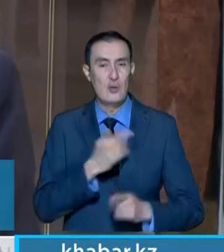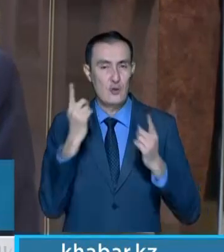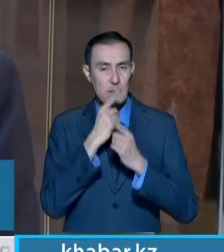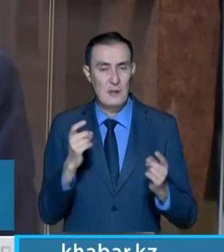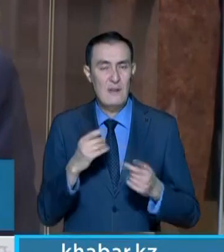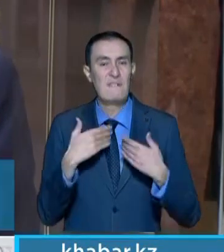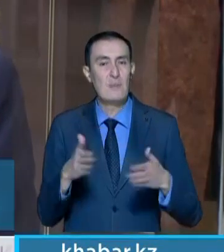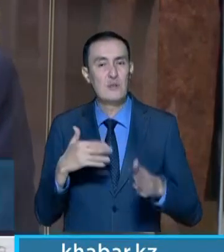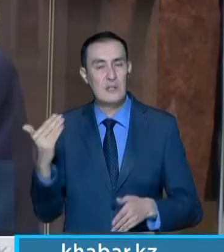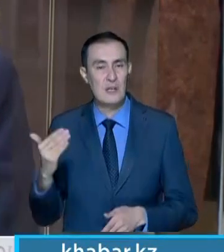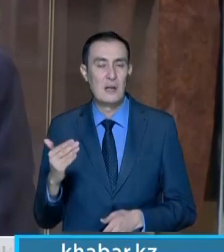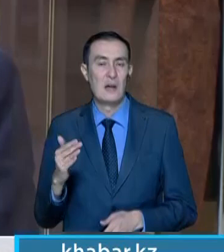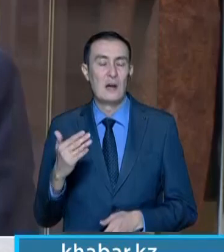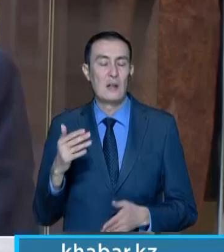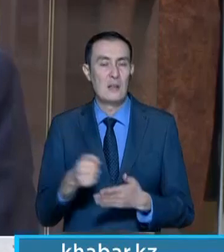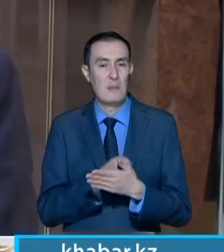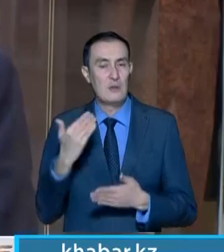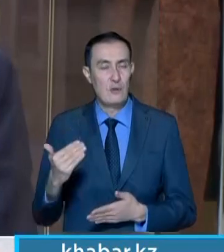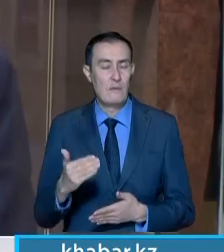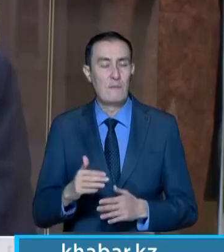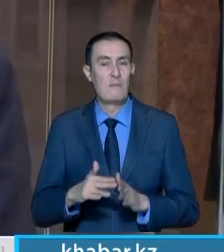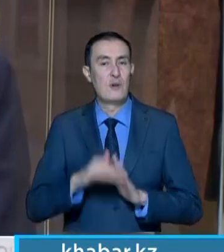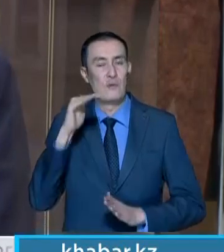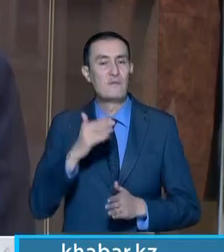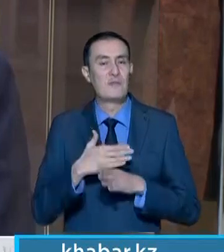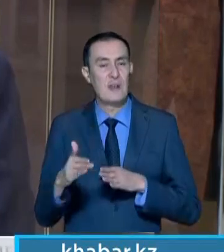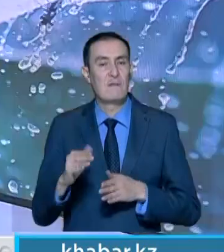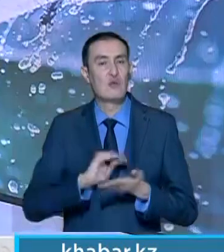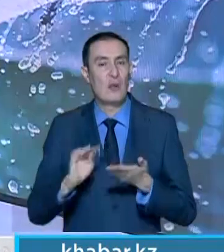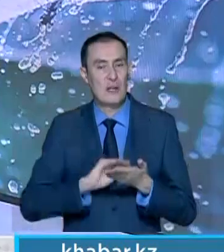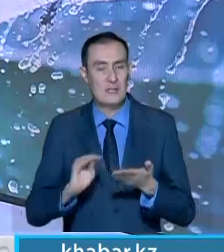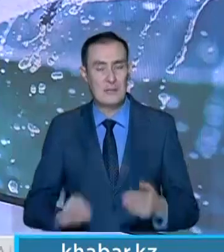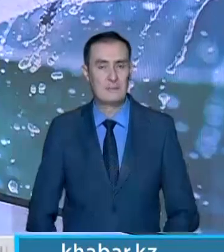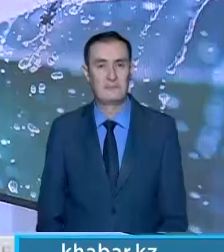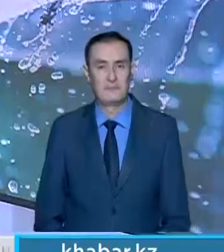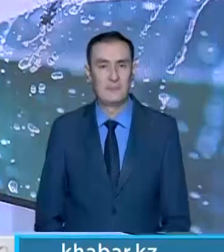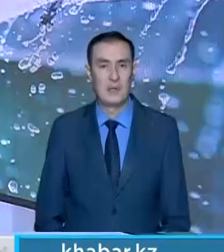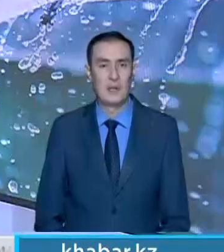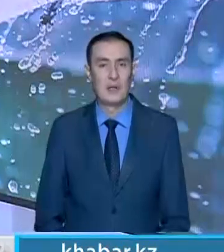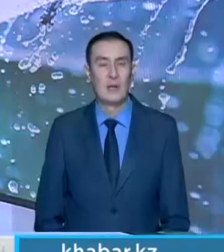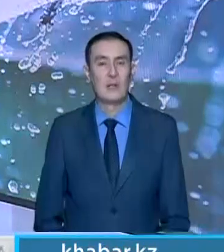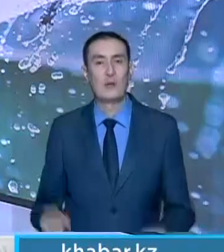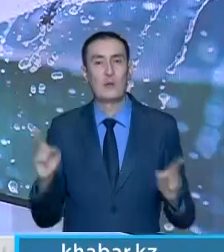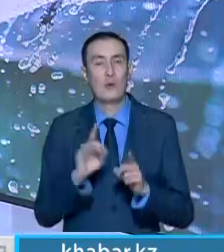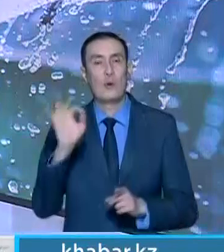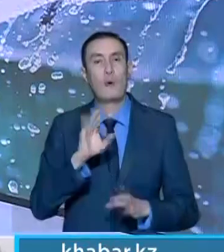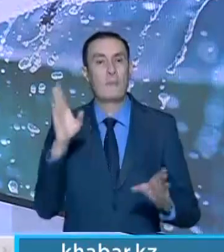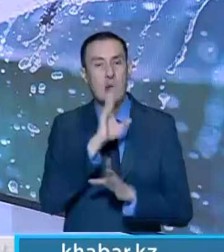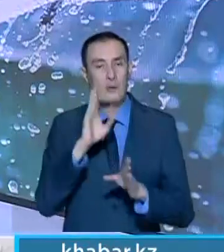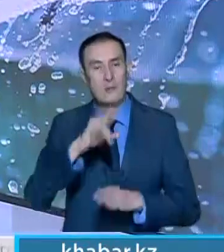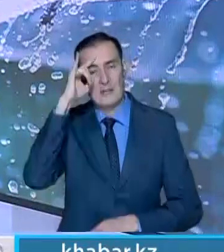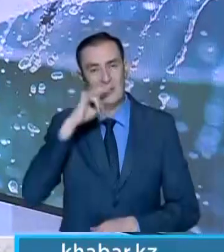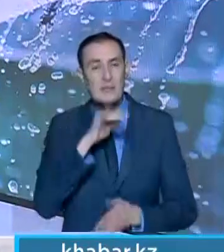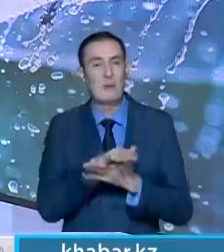что выпускники Сауле Исенбековны добились больших высот в сфере журналистики. И коротко о погоде. Во всех областях